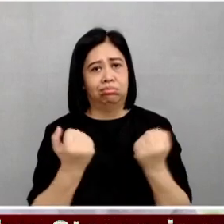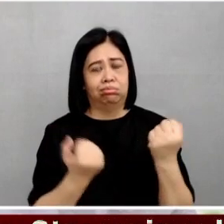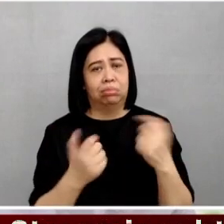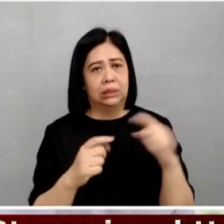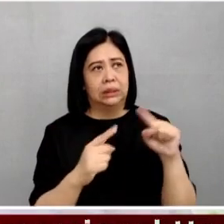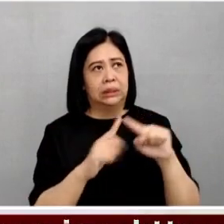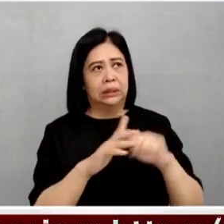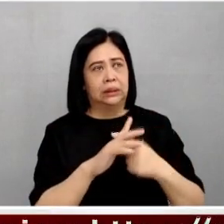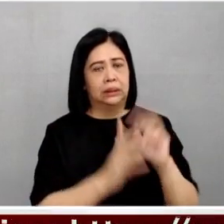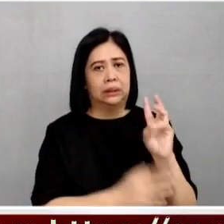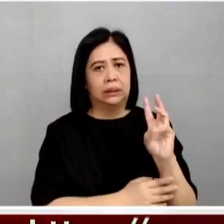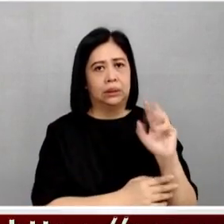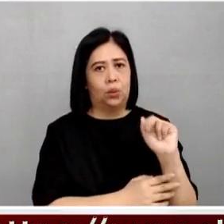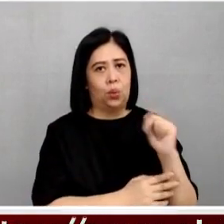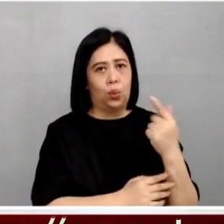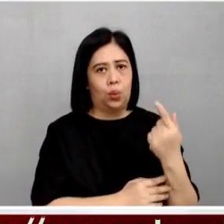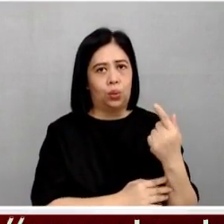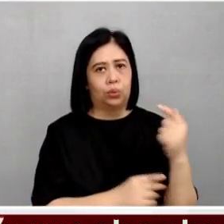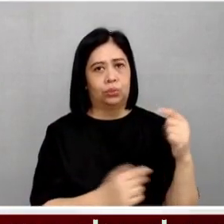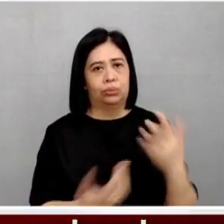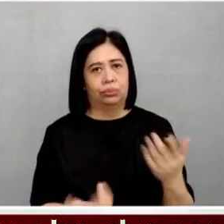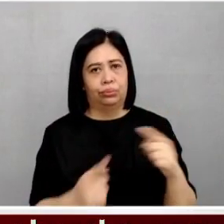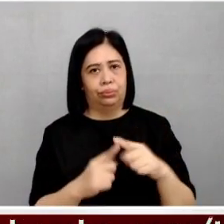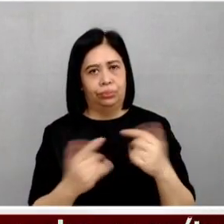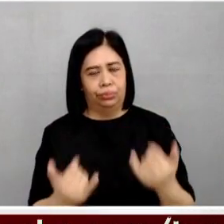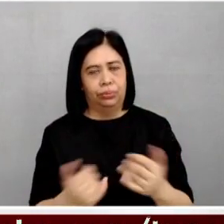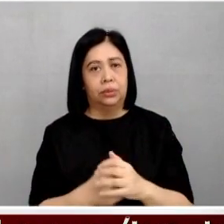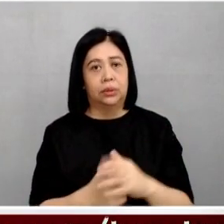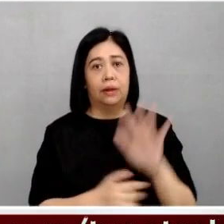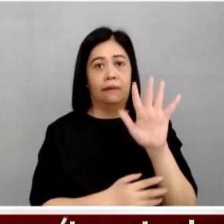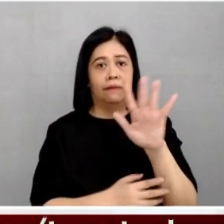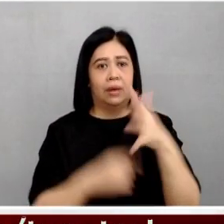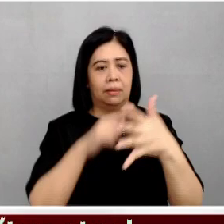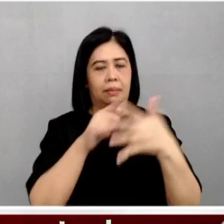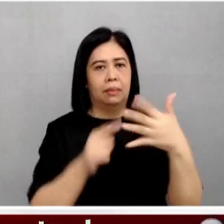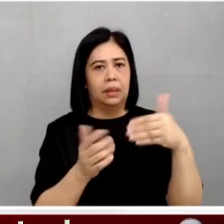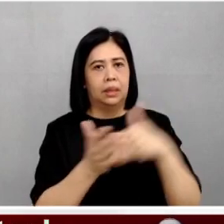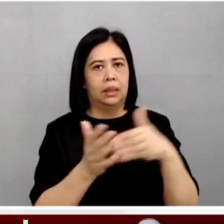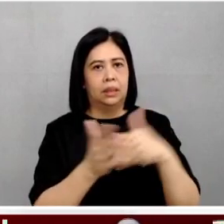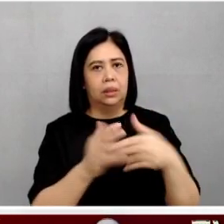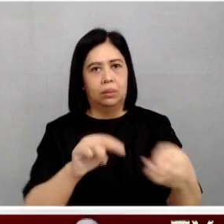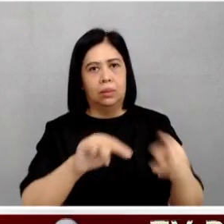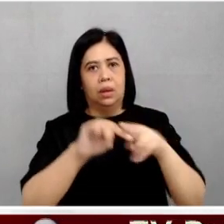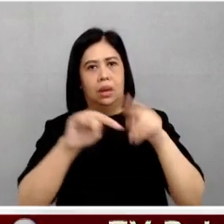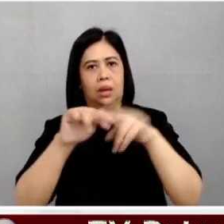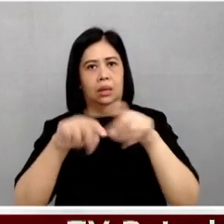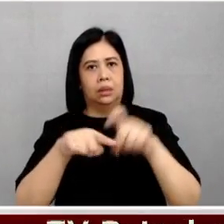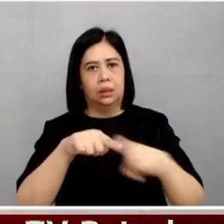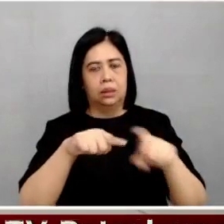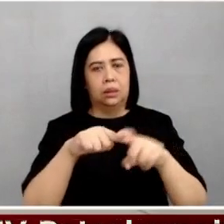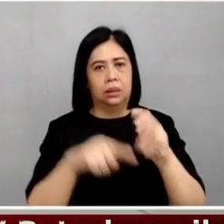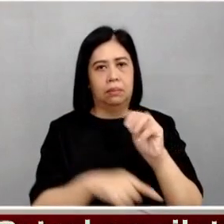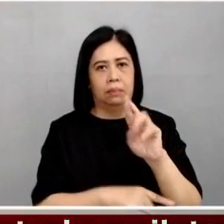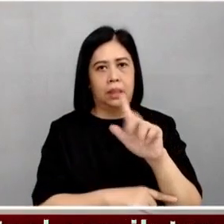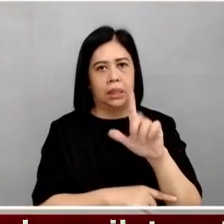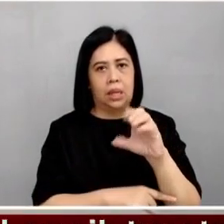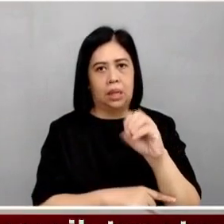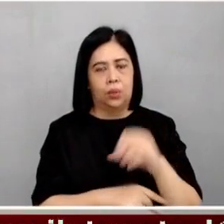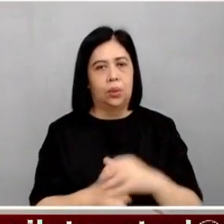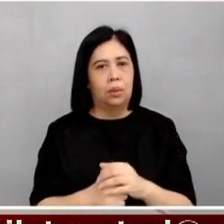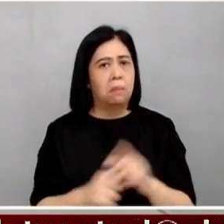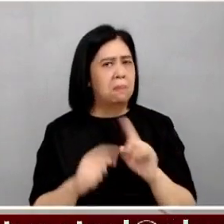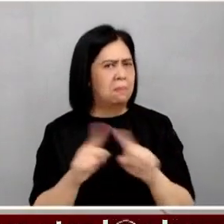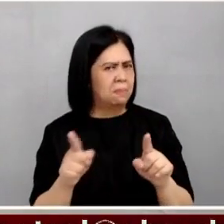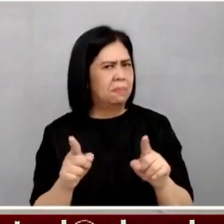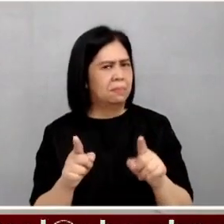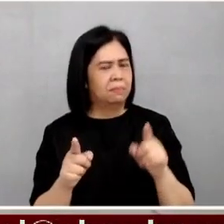ng August. Sa ngayon, 5 magkakasunod na buwan nang tumaas ang singil na Meralco. Pero mukhang hindi